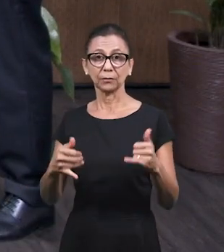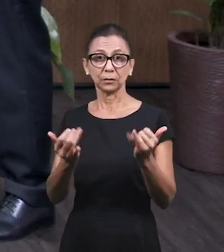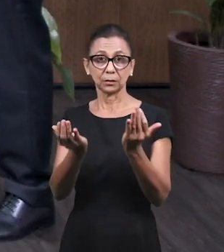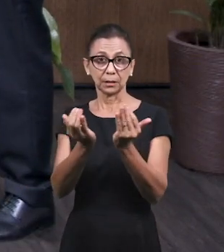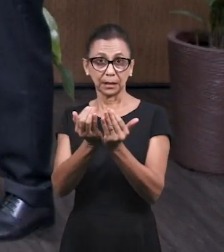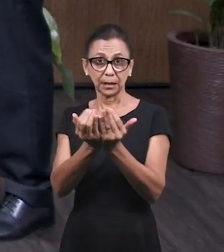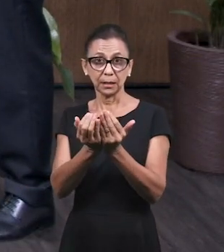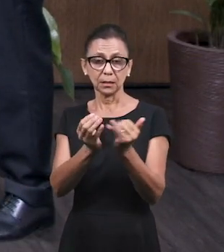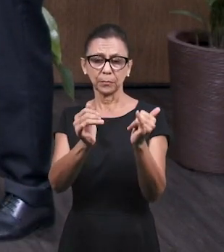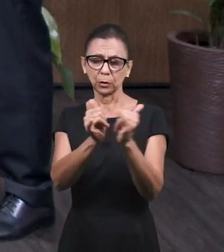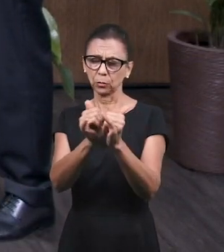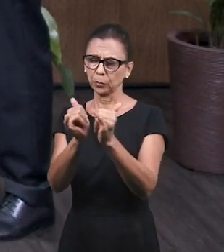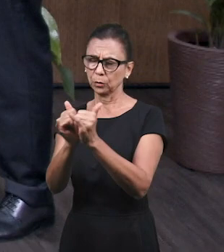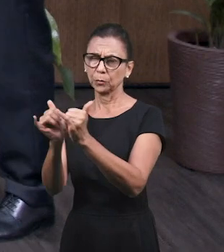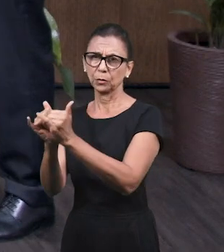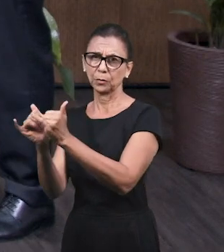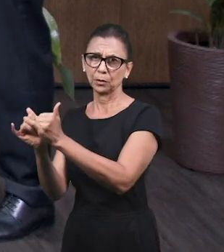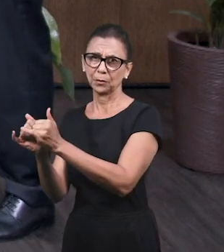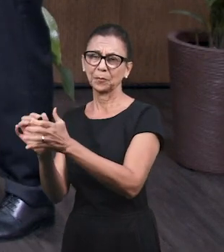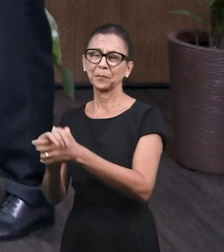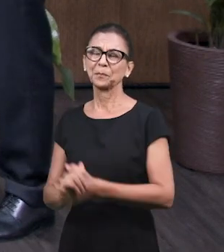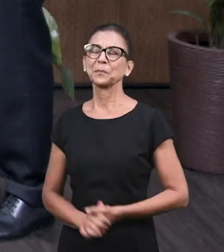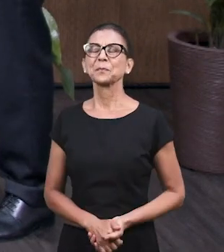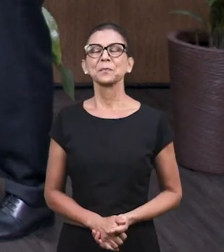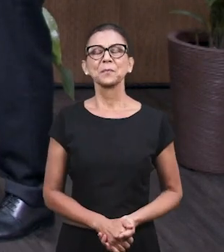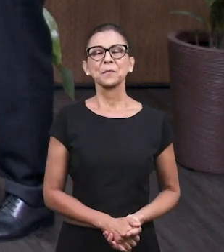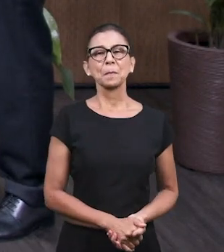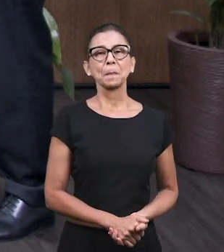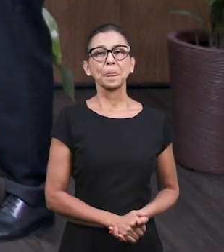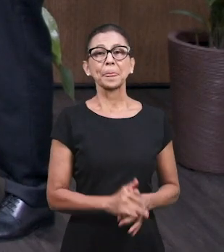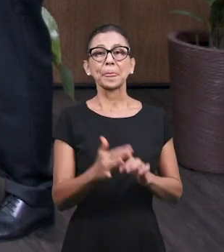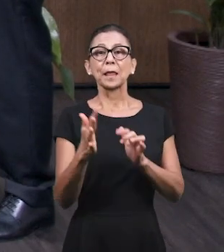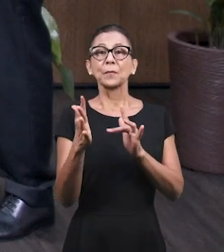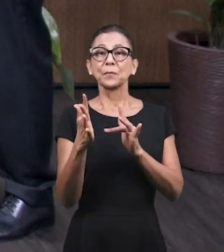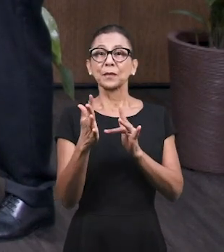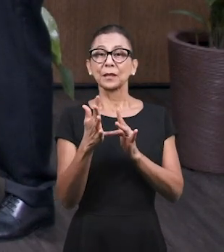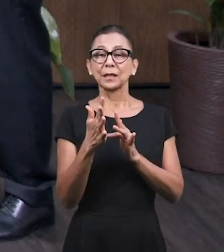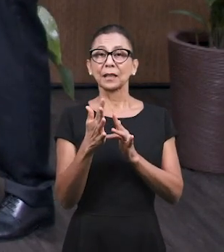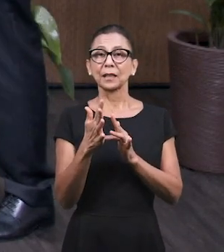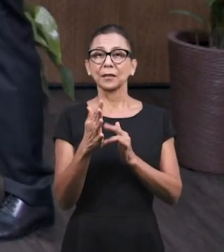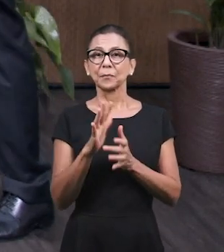qu'il y ait le pardon entre les frères. Le Seigneur Jésus, quand il